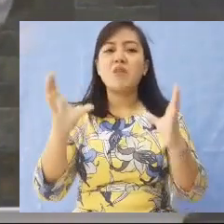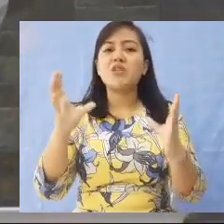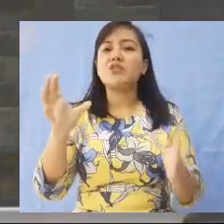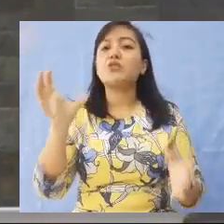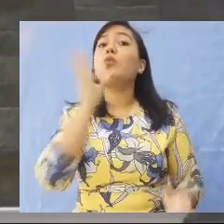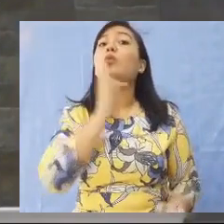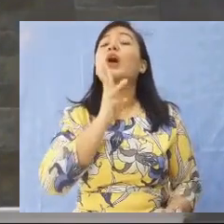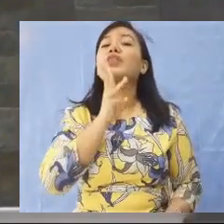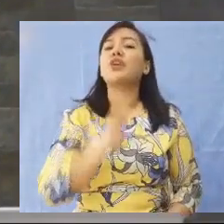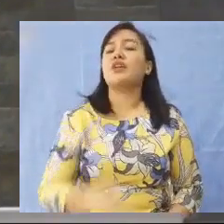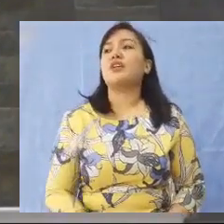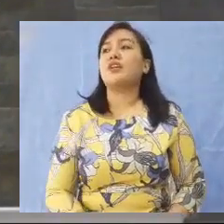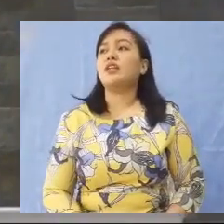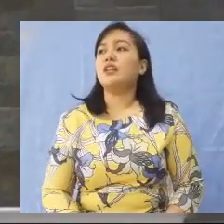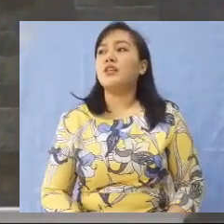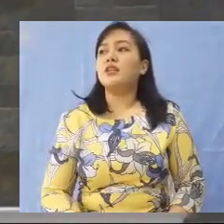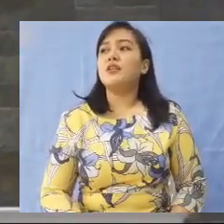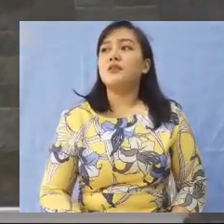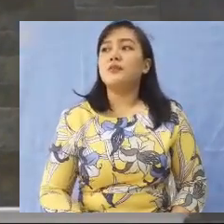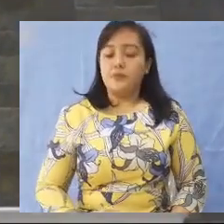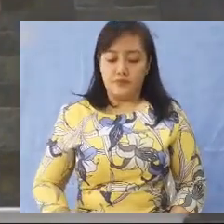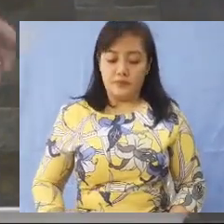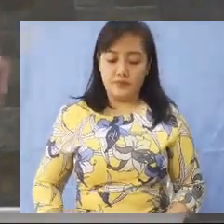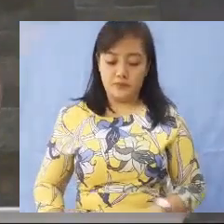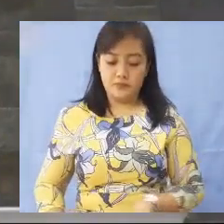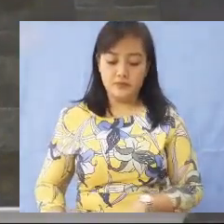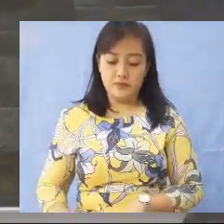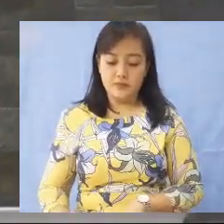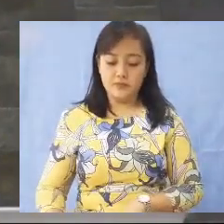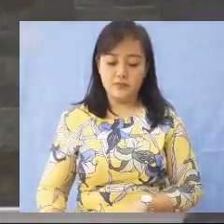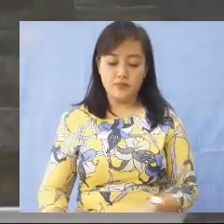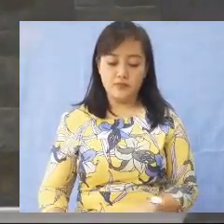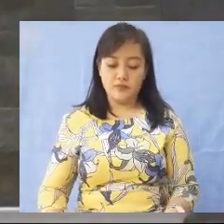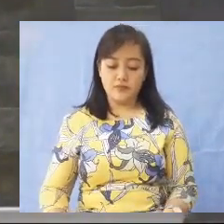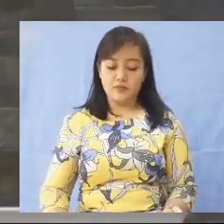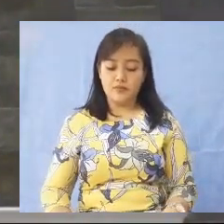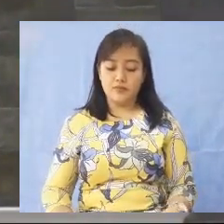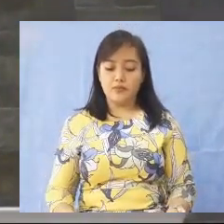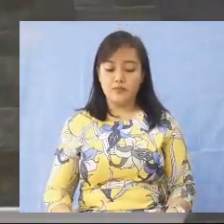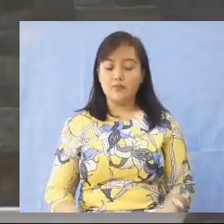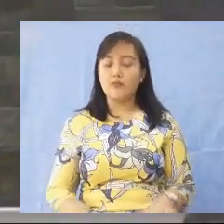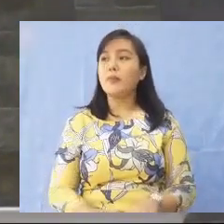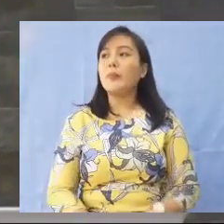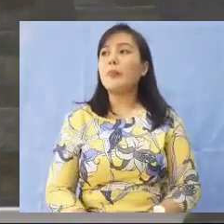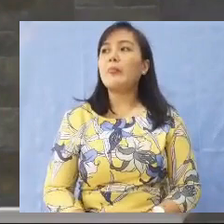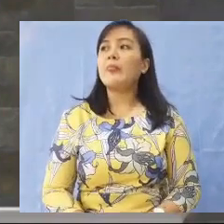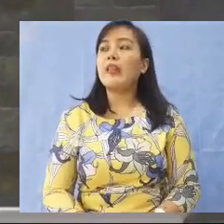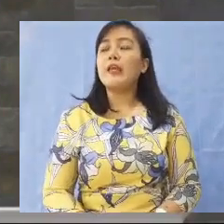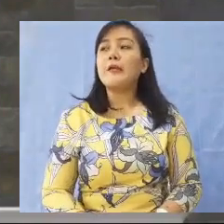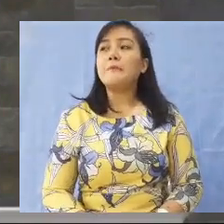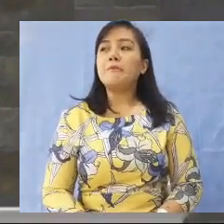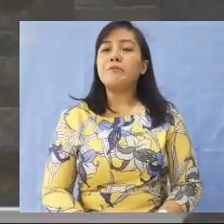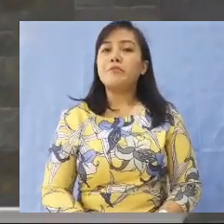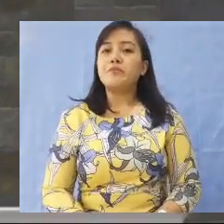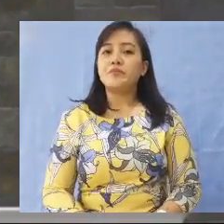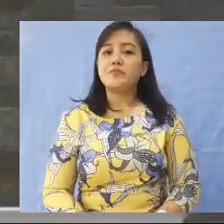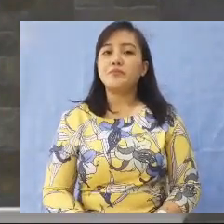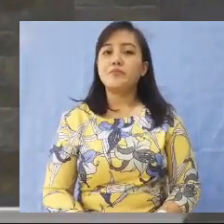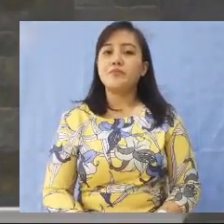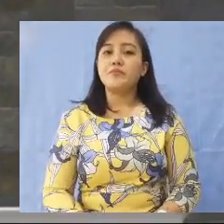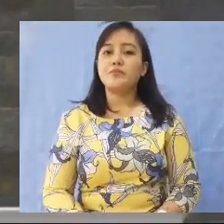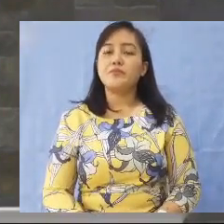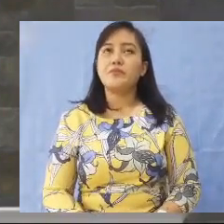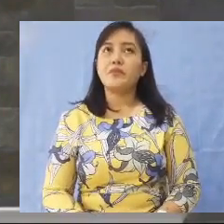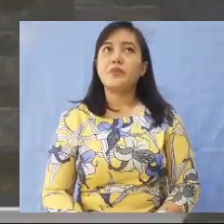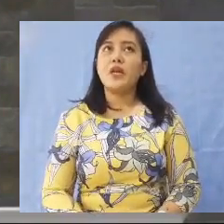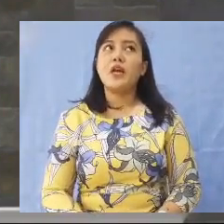mga lupa na halos napapaligiran ng tubig. Sa kanila, hindi po ganun. Disyerto